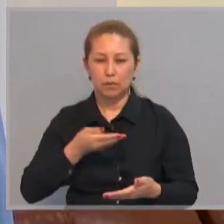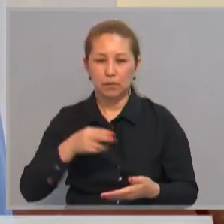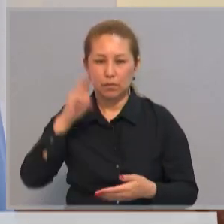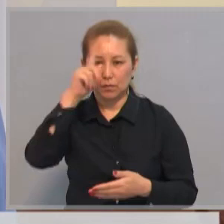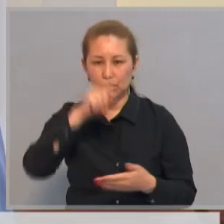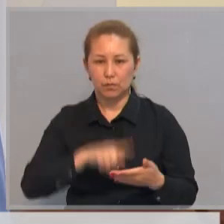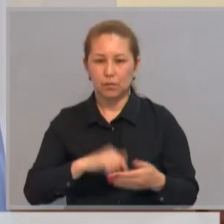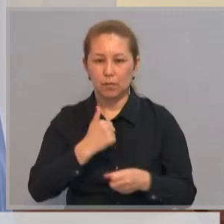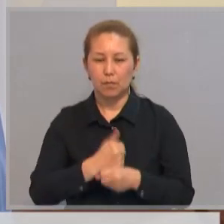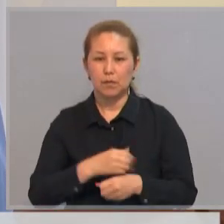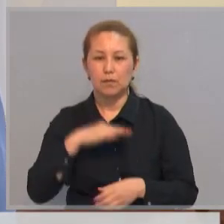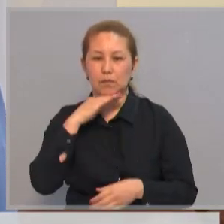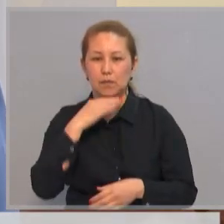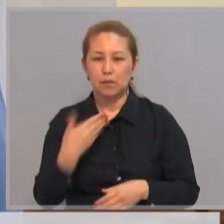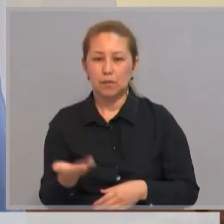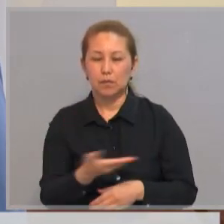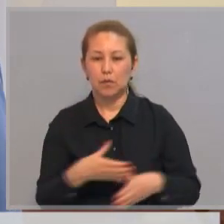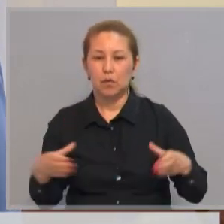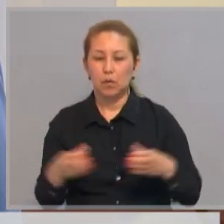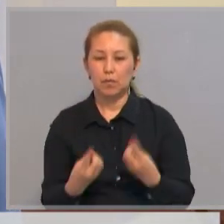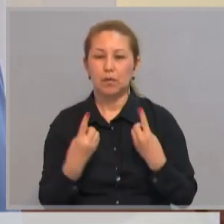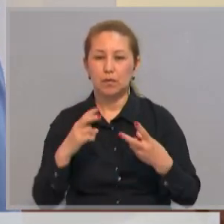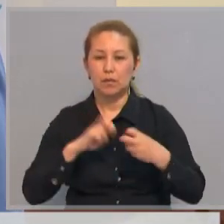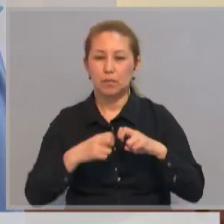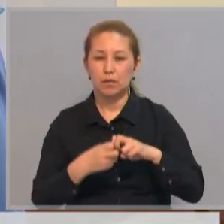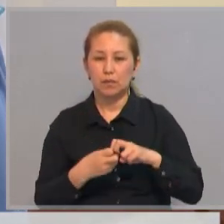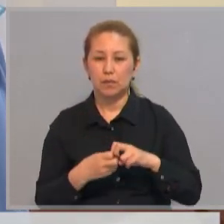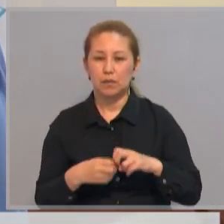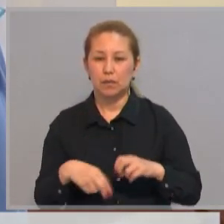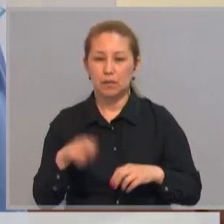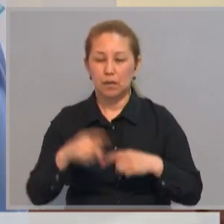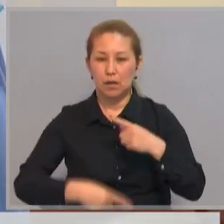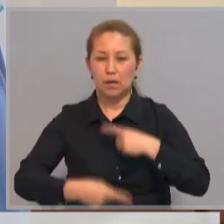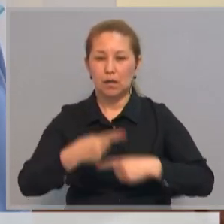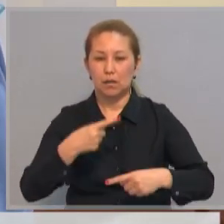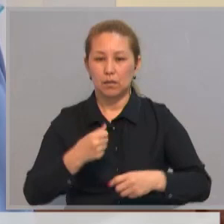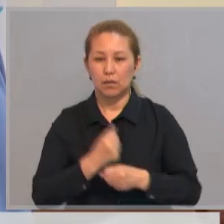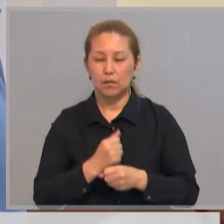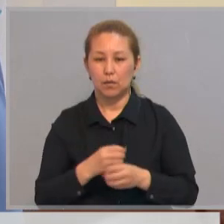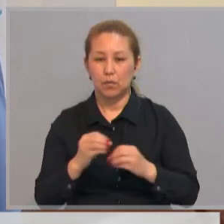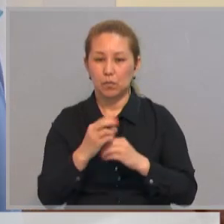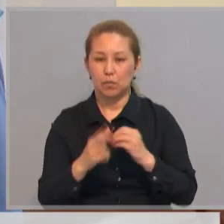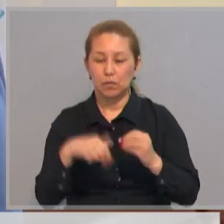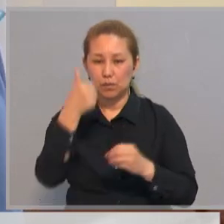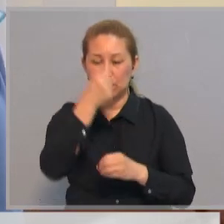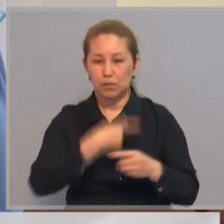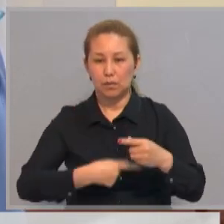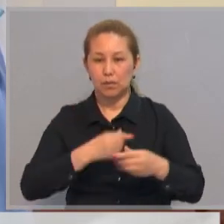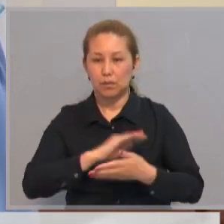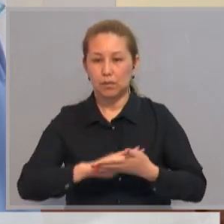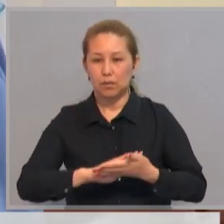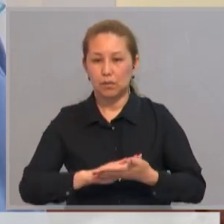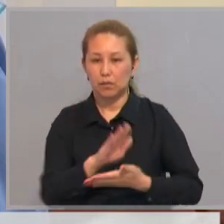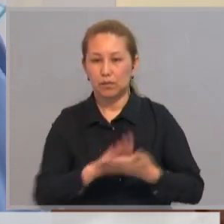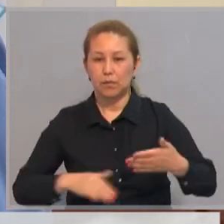жүргіздік. Басты біздің мақсатымыз осы қоғамда өзекті мәселе ретінде қылмыстардың алдын алу, кәмілетке толмағандарға қарсы жасалған қылмыс